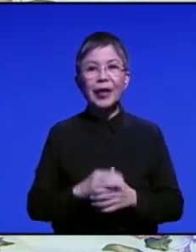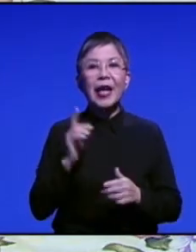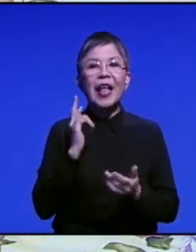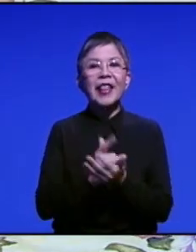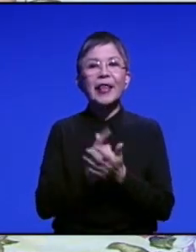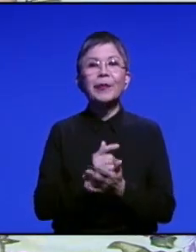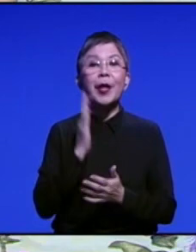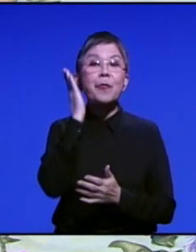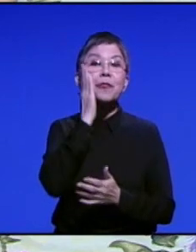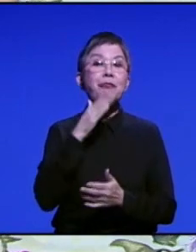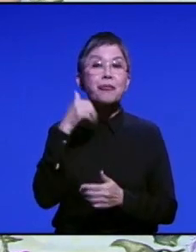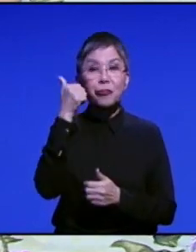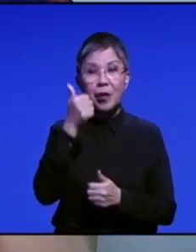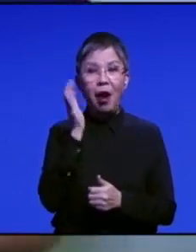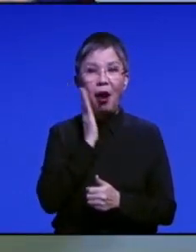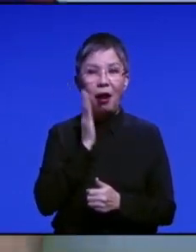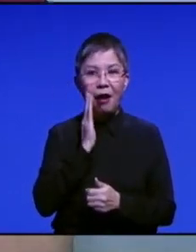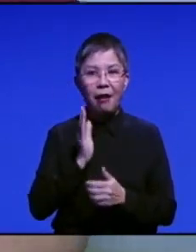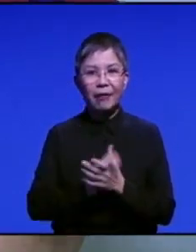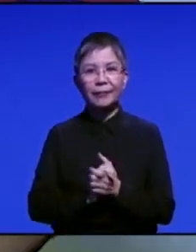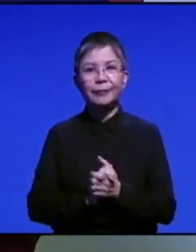membuat kulit leher menjadi rileks.